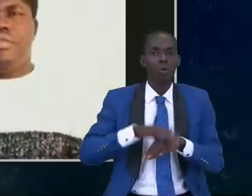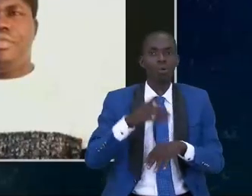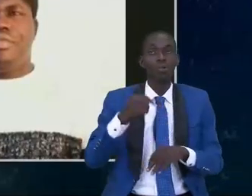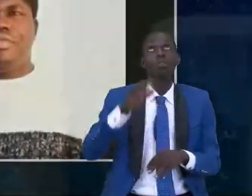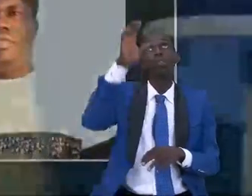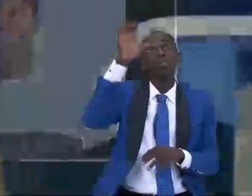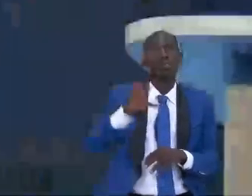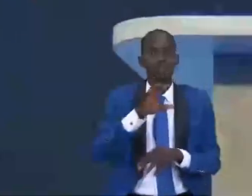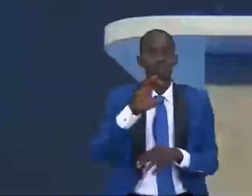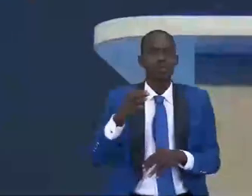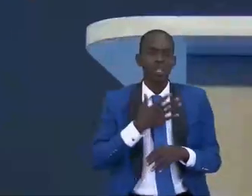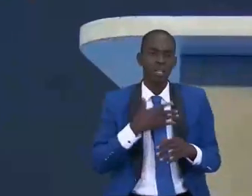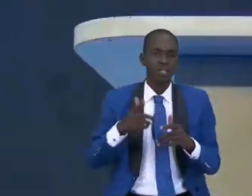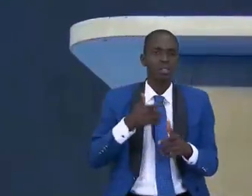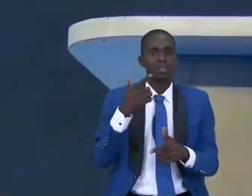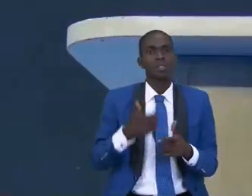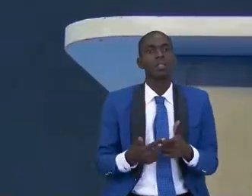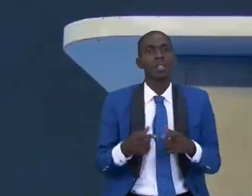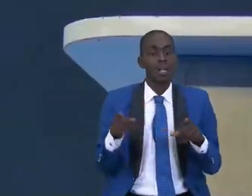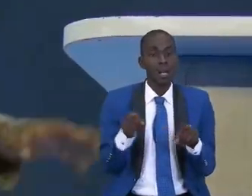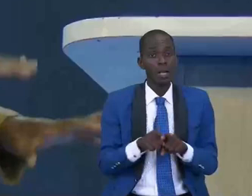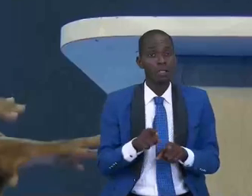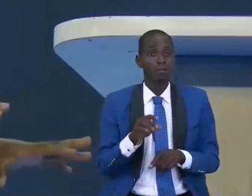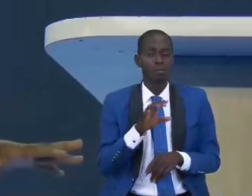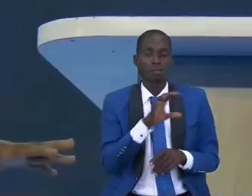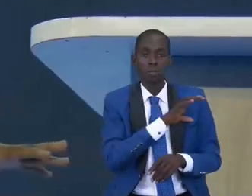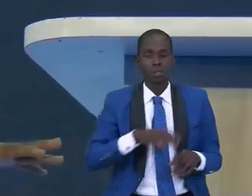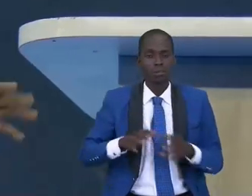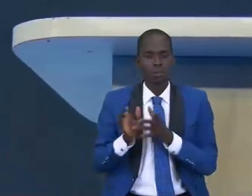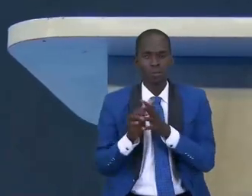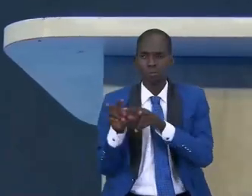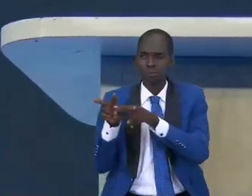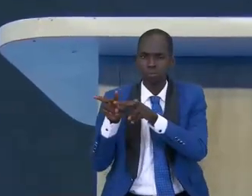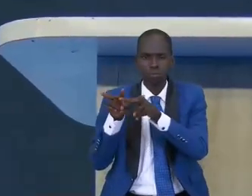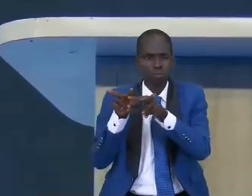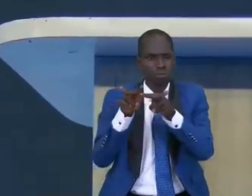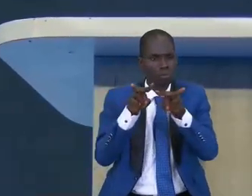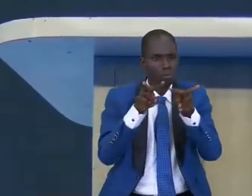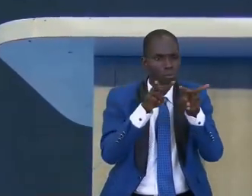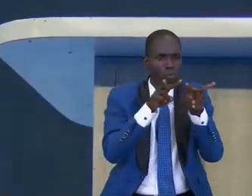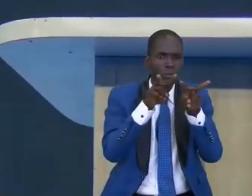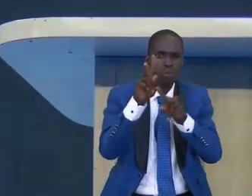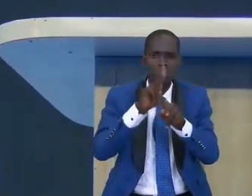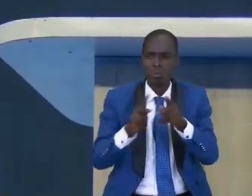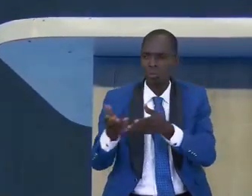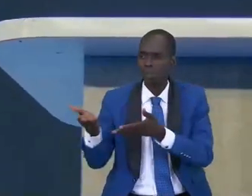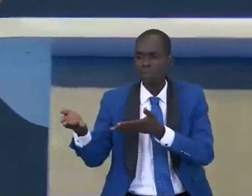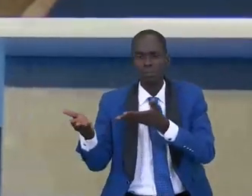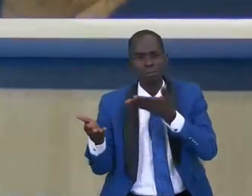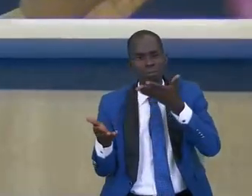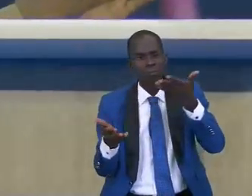croix. Et puis, comme il a regardé les gens et a regardé les gens